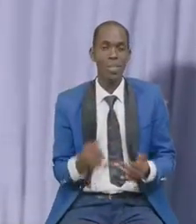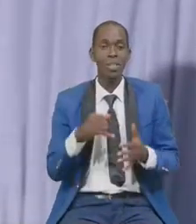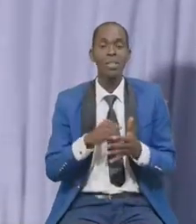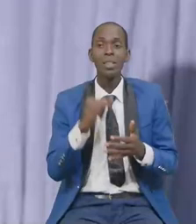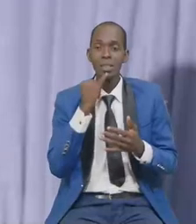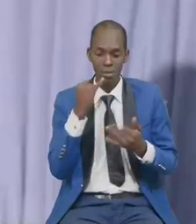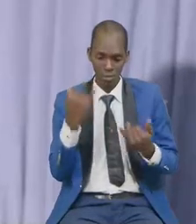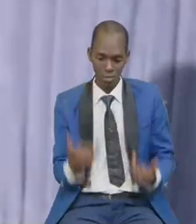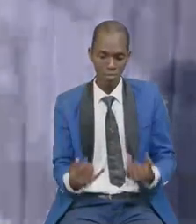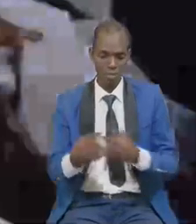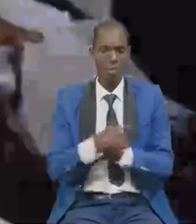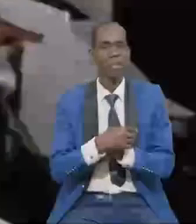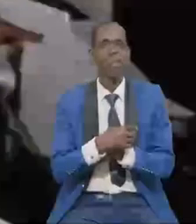aujourd'hui.